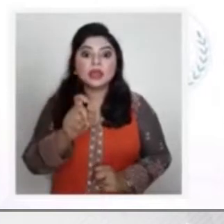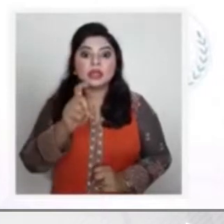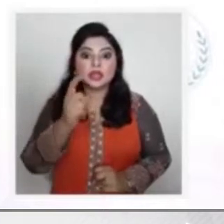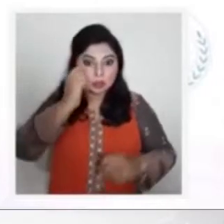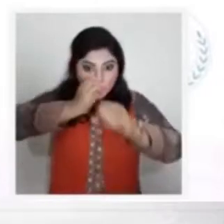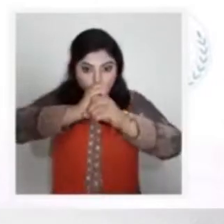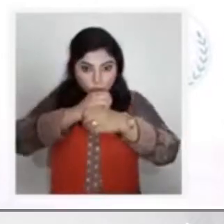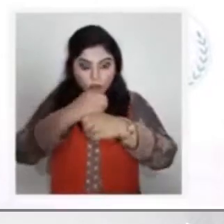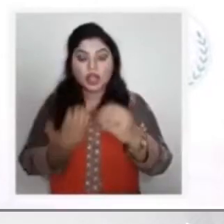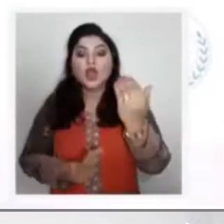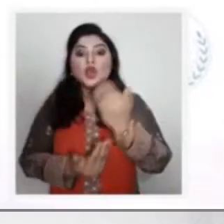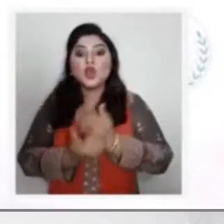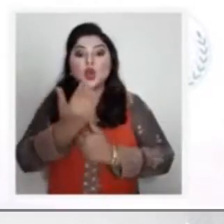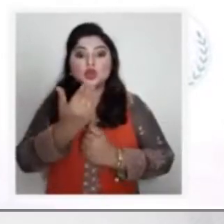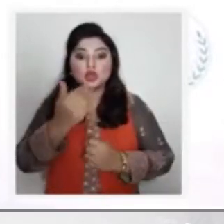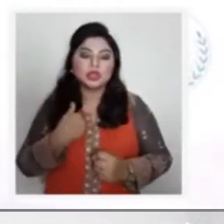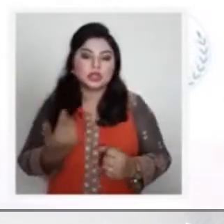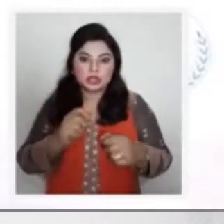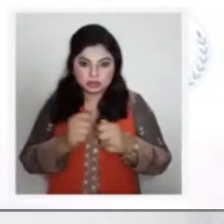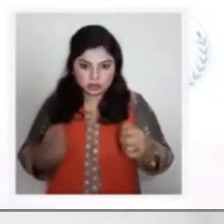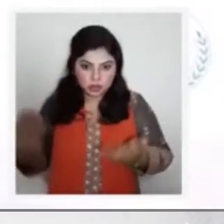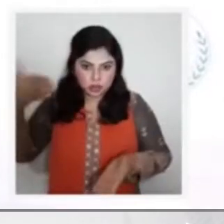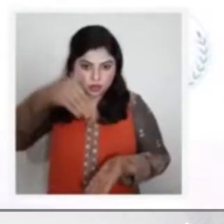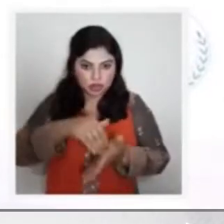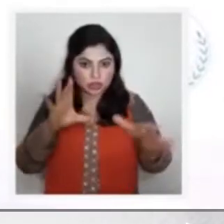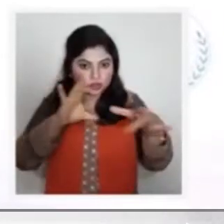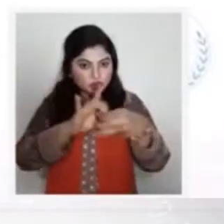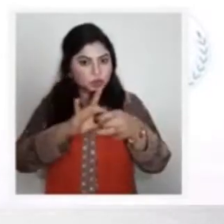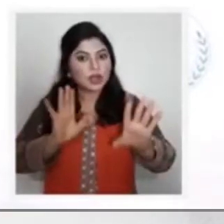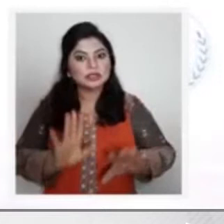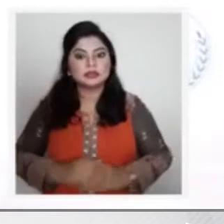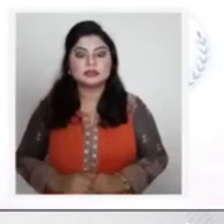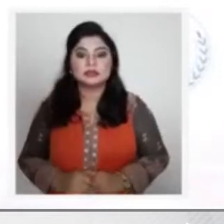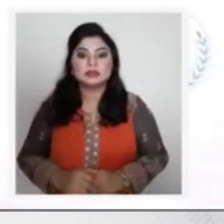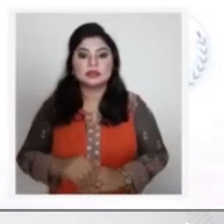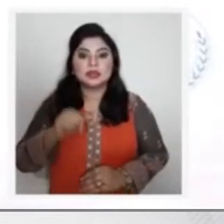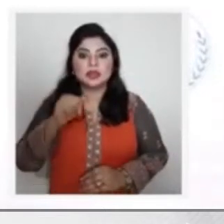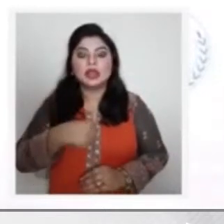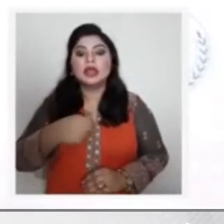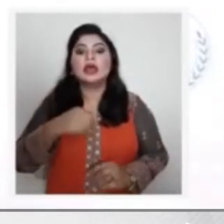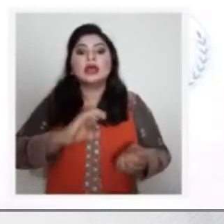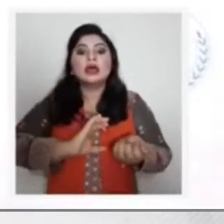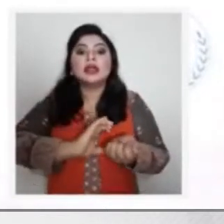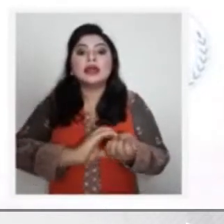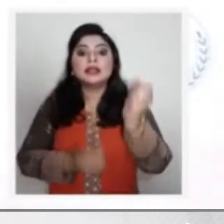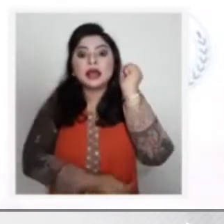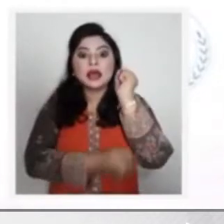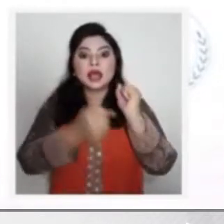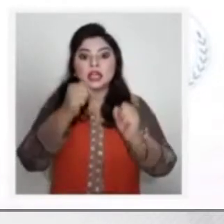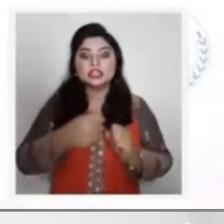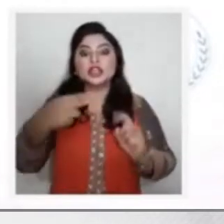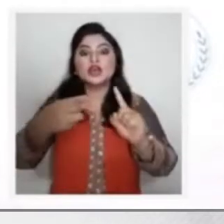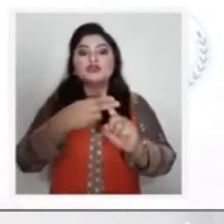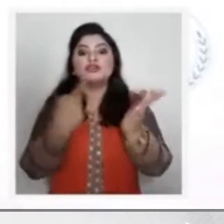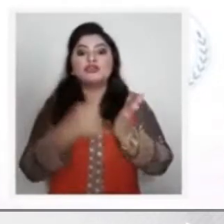১৬০৬ জন। এখন পর্যন্ত মোট সুস্থ হয়েছে ৬৮০৪৮ জন। শুক্রবার ৩রা জুলাই বেলা